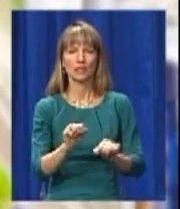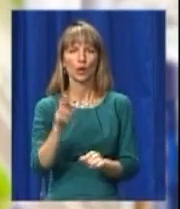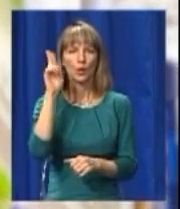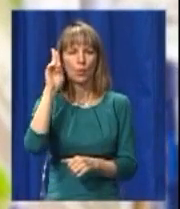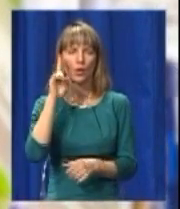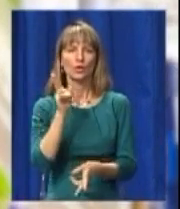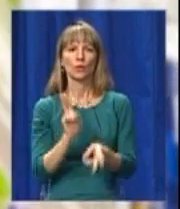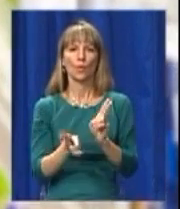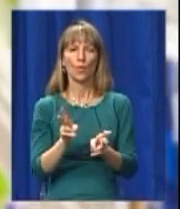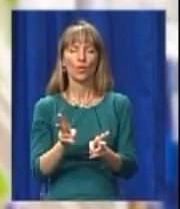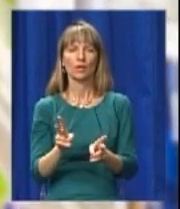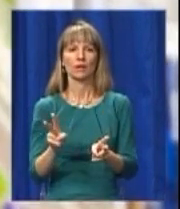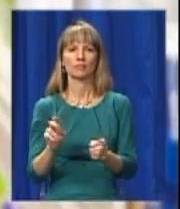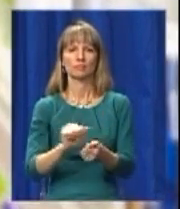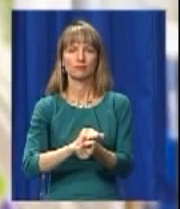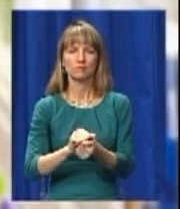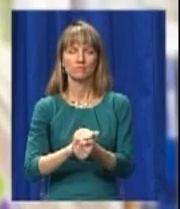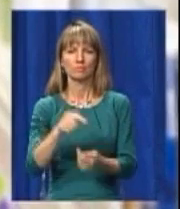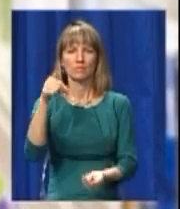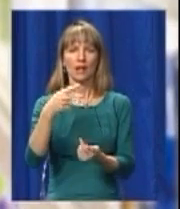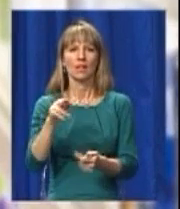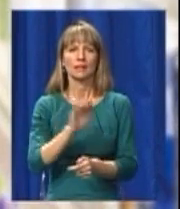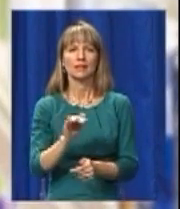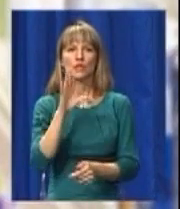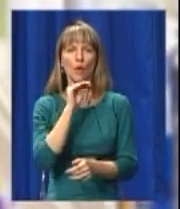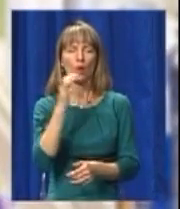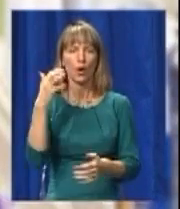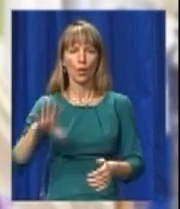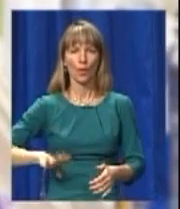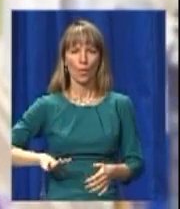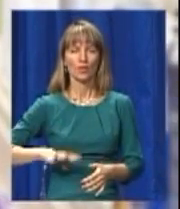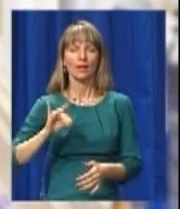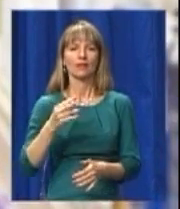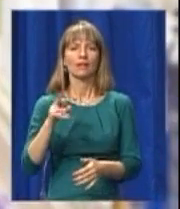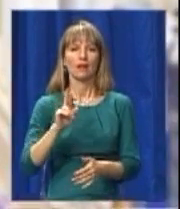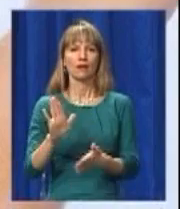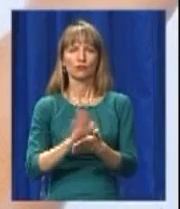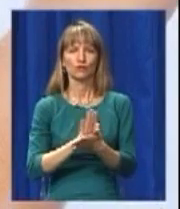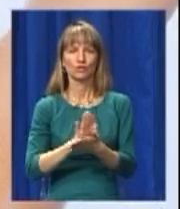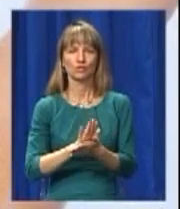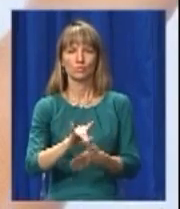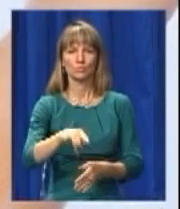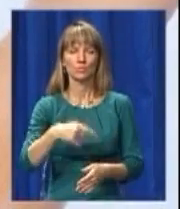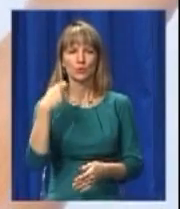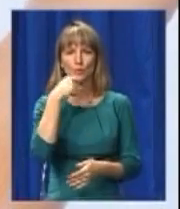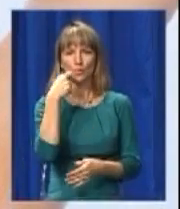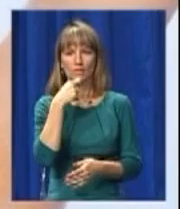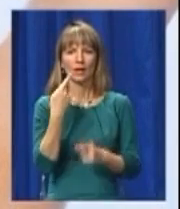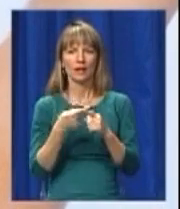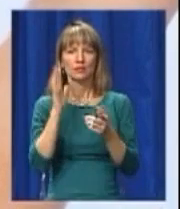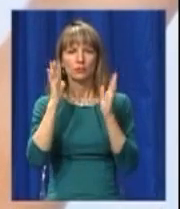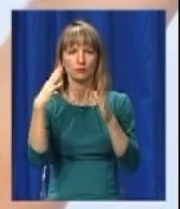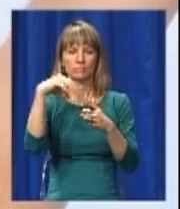пральні. Говорили, що він підходить для дітей, собак, коней і навіть для чищення натуральних і вставних зубів. Всі шампуні містять